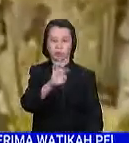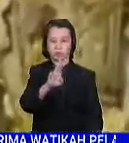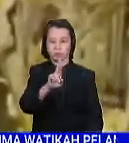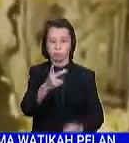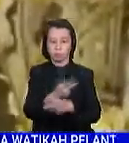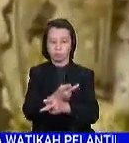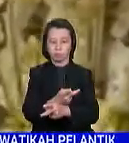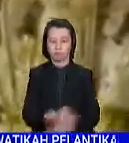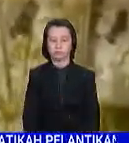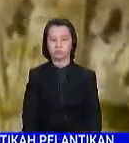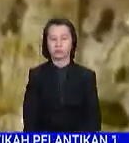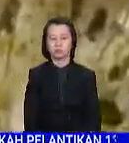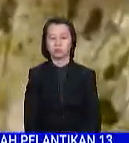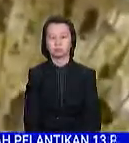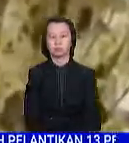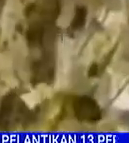kali di TikTok.